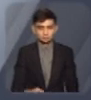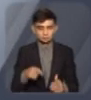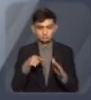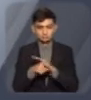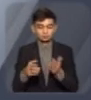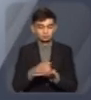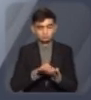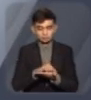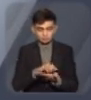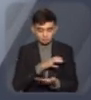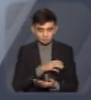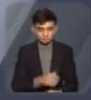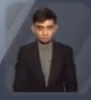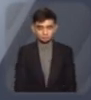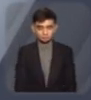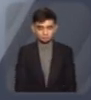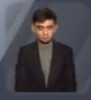Уничтожено.